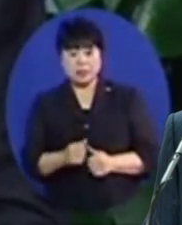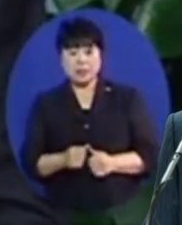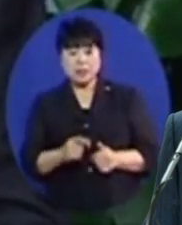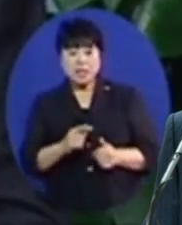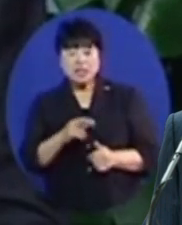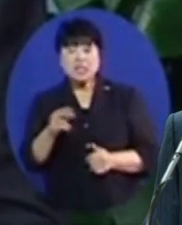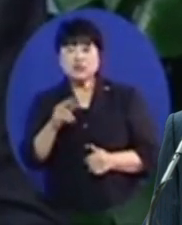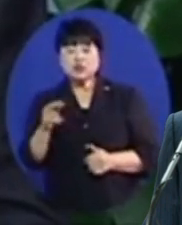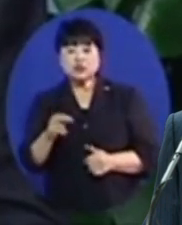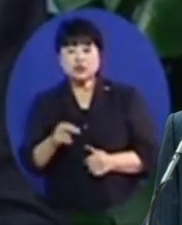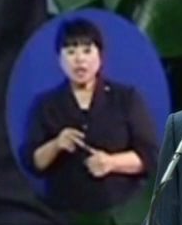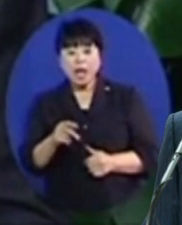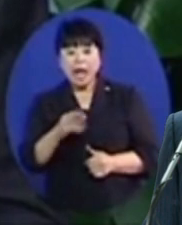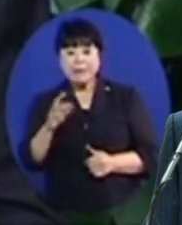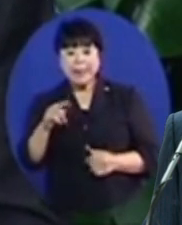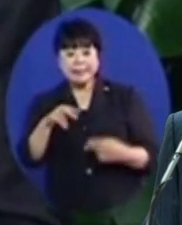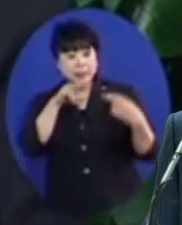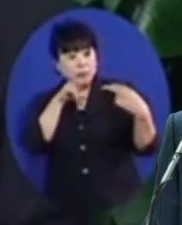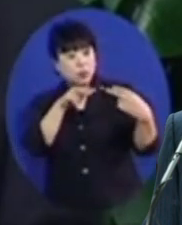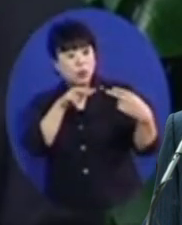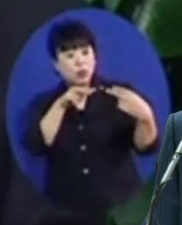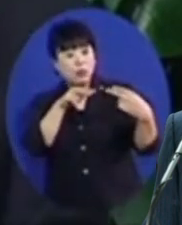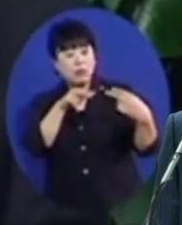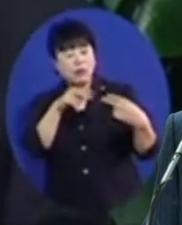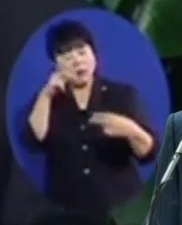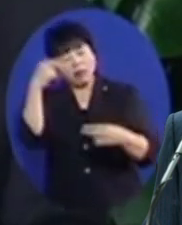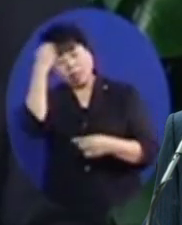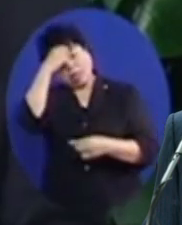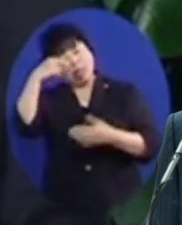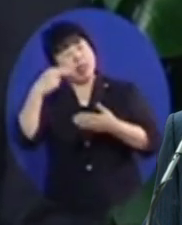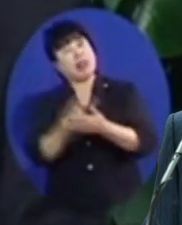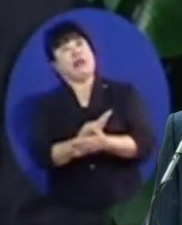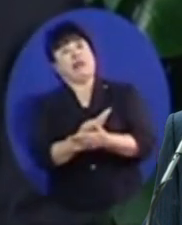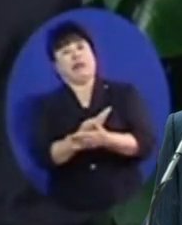그를 바라보다가 그만 졸도해버리고 말한 것입니다.